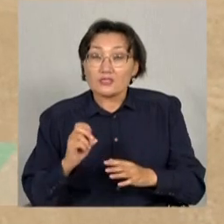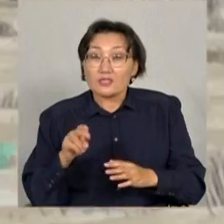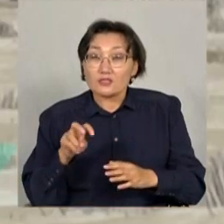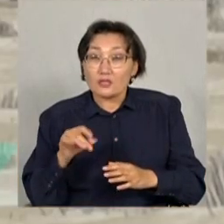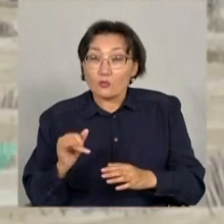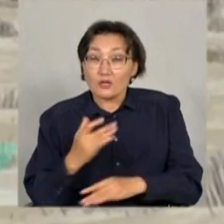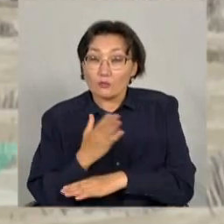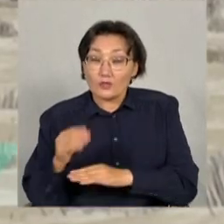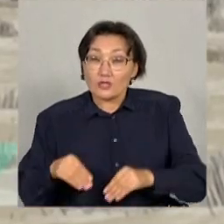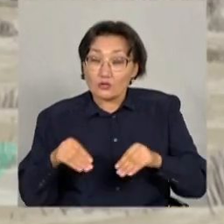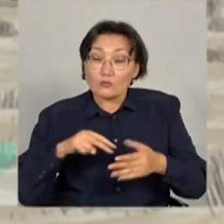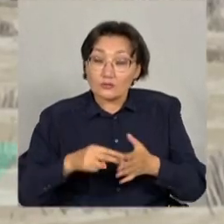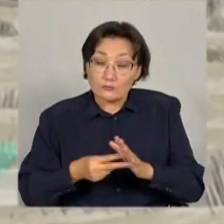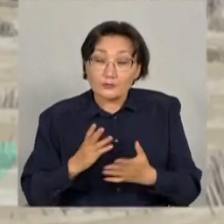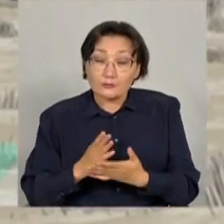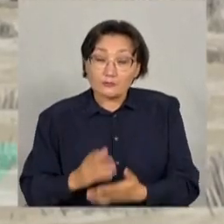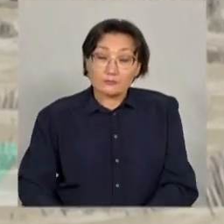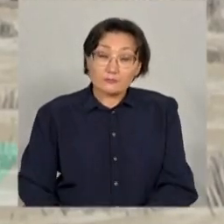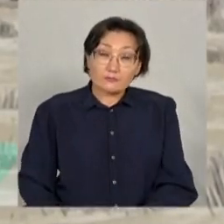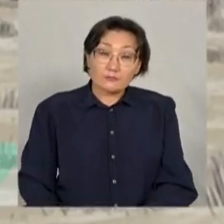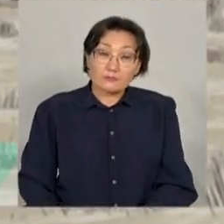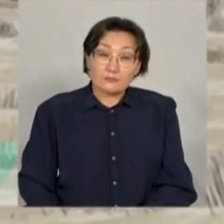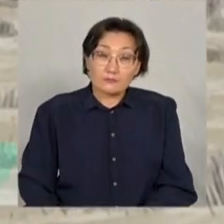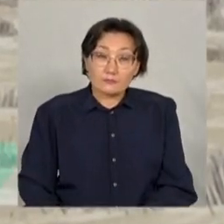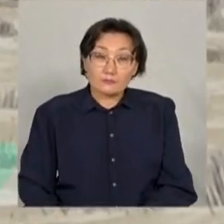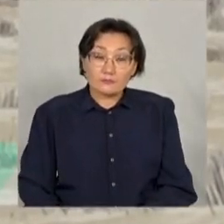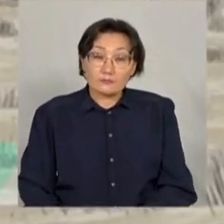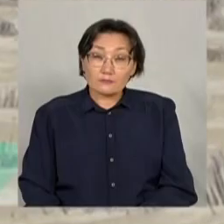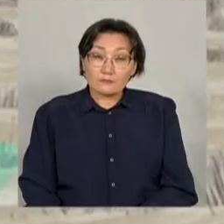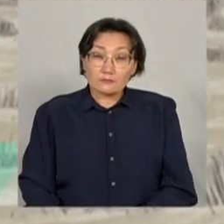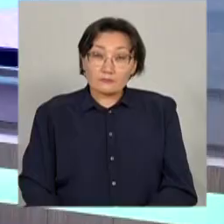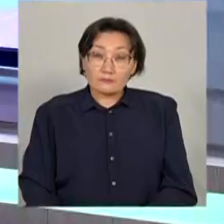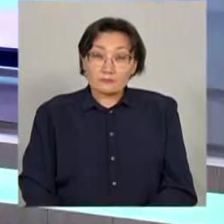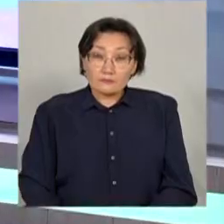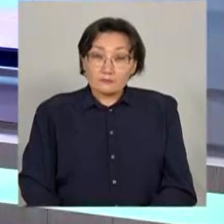Гүлмарал Изатқызы, Жұлдыз Қайратқызы, Фархат Тәжібаев, Алматы телеарнасы, Атырау.